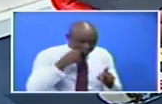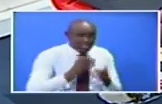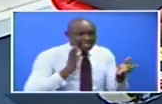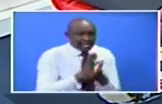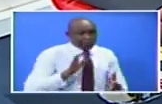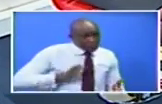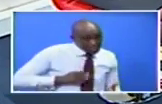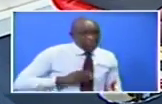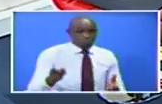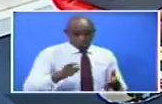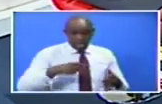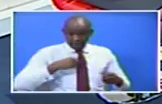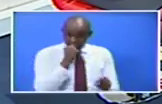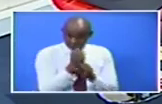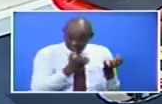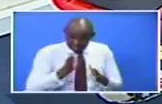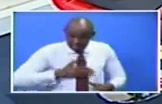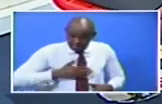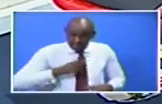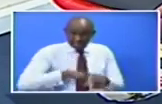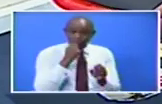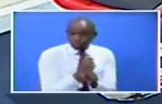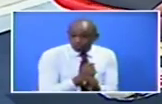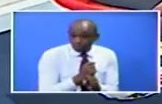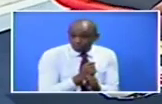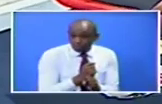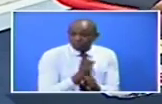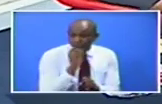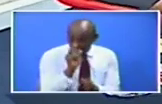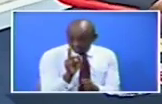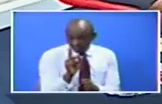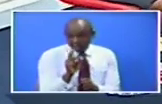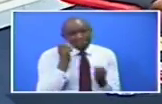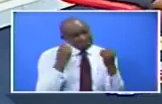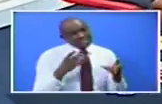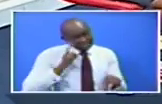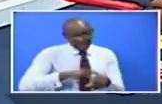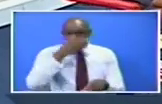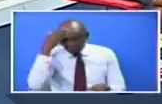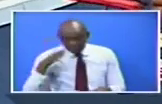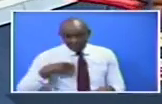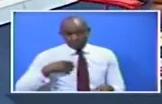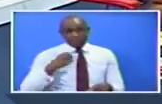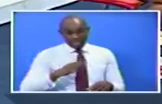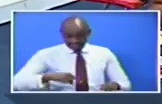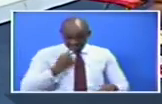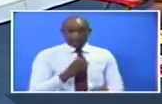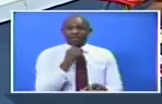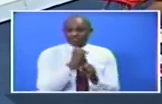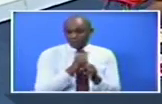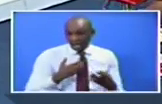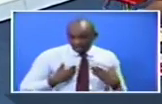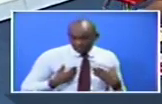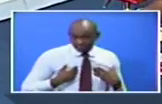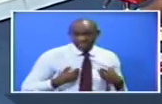pia wamejiajiri, wale wanaodhulumiwa wakiwa kazini. Isiwe ni wale tu wameajiriwa. Sasa mara nyingi tunasahau wale ambao wamejiajiri ambao wanadhulumiwa. Pia